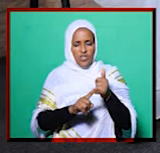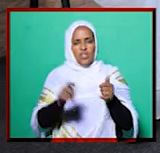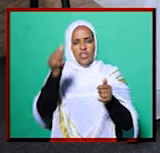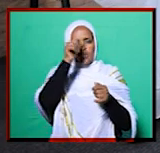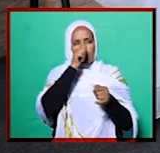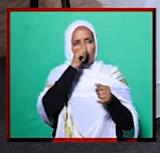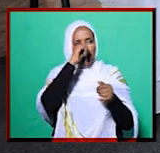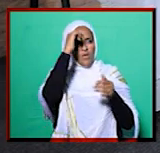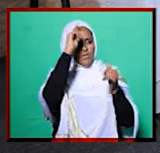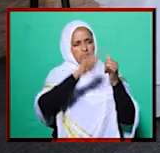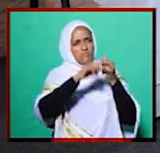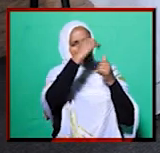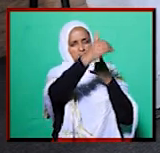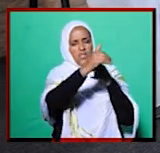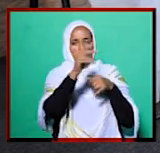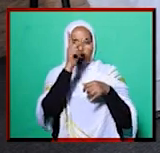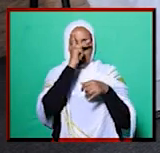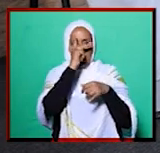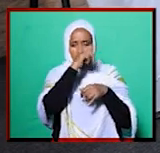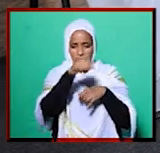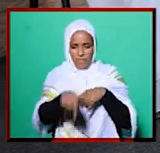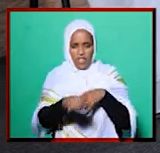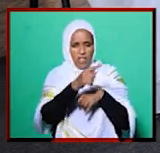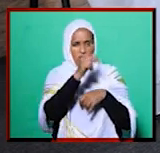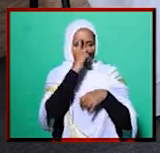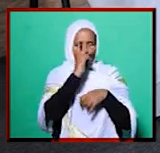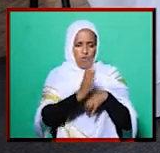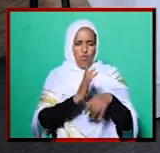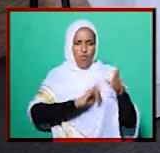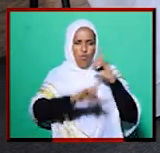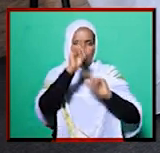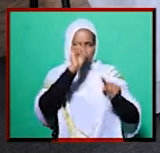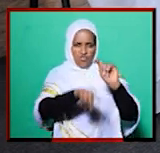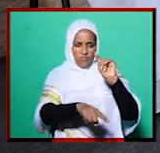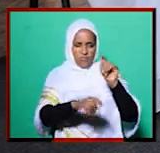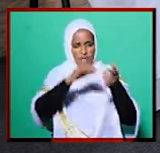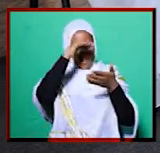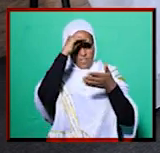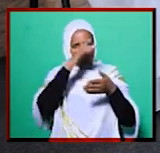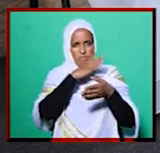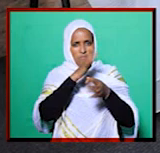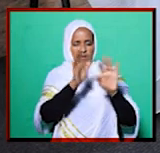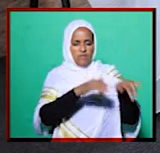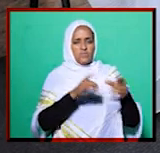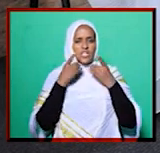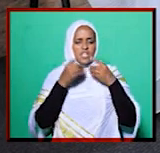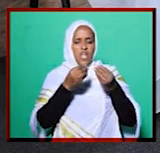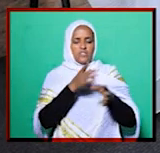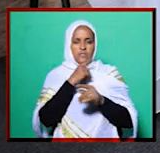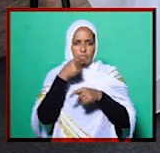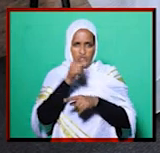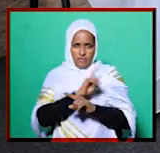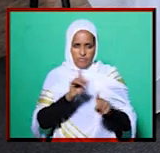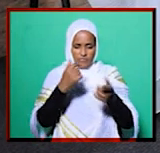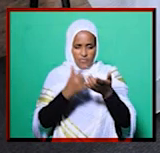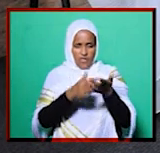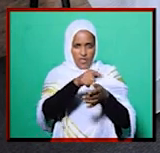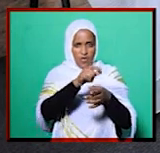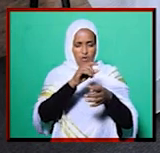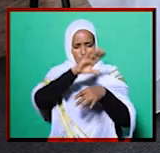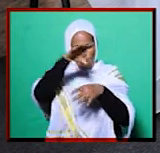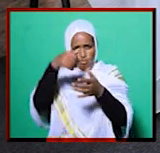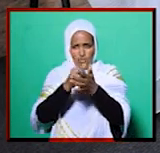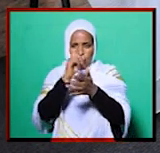ከመጨረሻው ደግሞ ከኢትዮጵያ ጥግ ሀገር ደግሞ ከኬንያ ቢመጣ አንተ ኬንያዊ ነህ፣ ቋንቋ አትችልም፣ አትማርም፣ ክህነት አይሰጥም አትልም። ያ